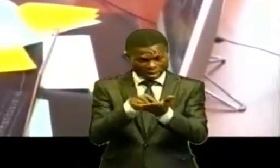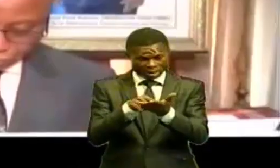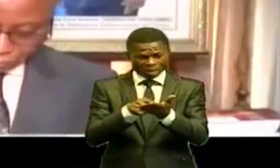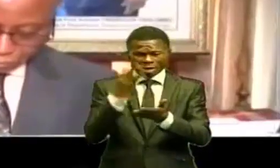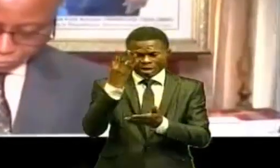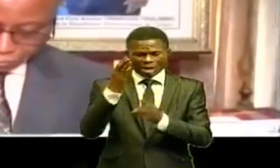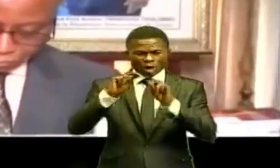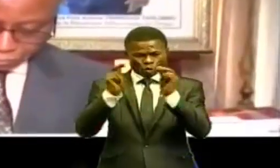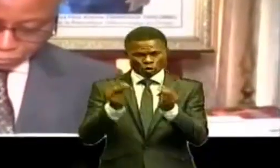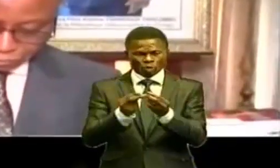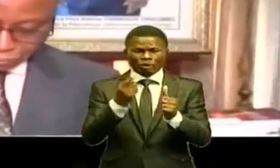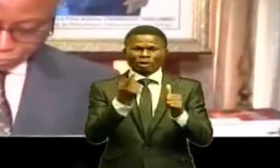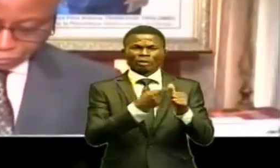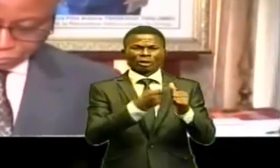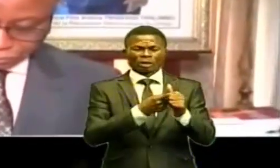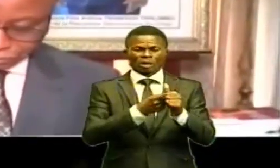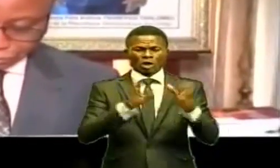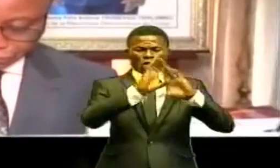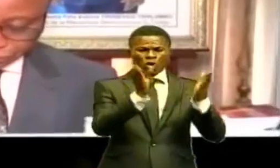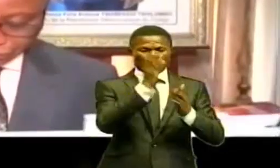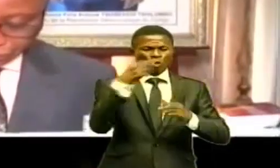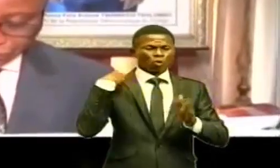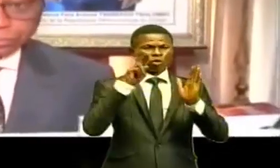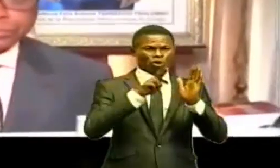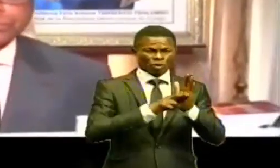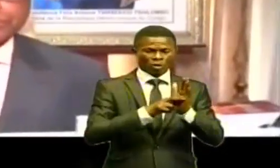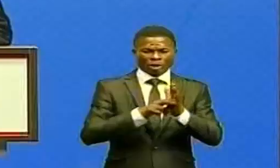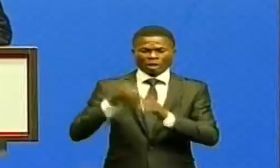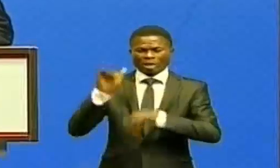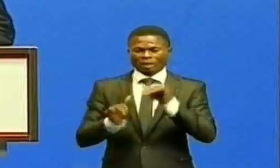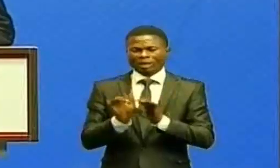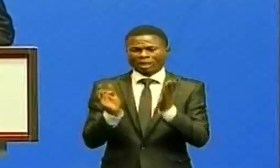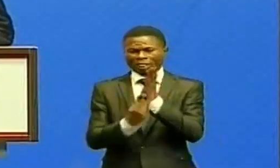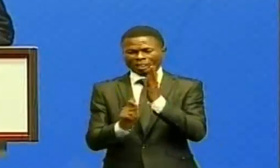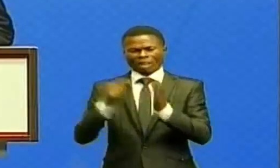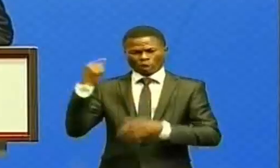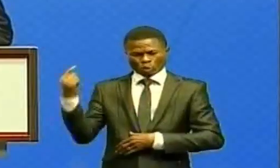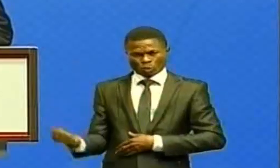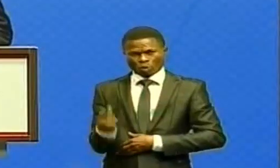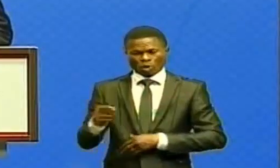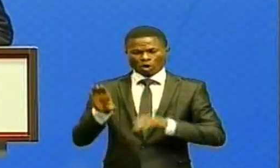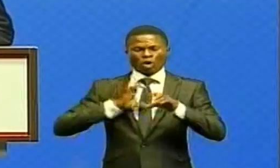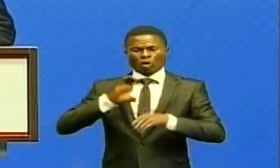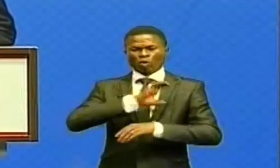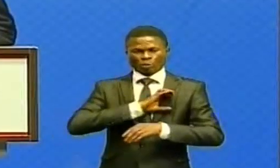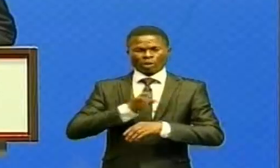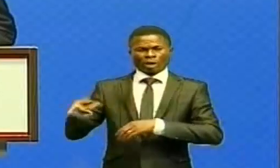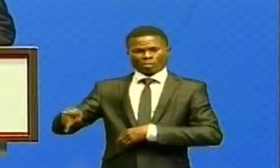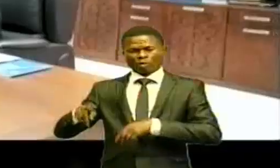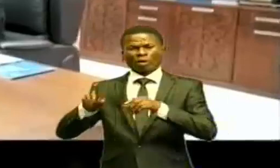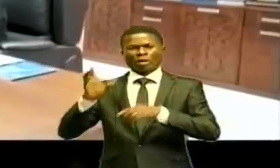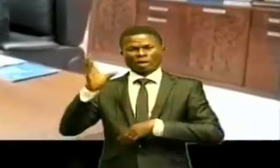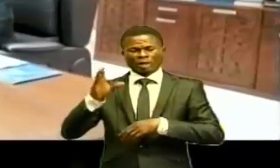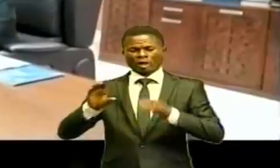4 organes, à savoir le comité gouvernemental, les secrétariats techniques permanents, le comité provinciaux et locaux,